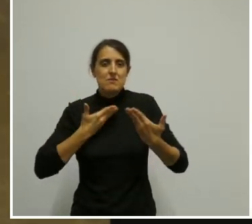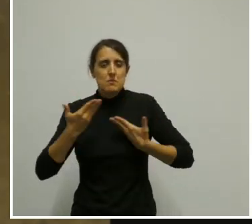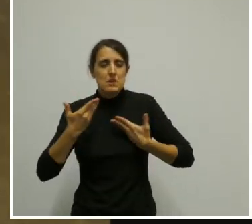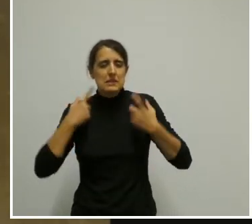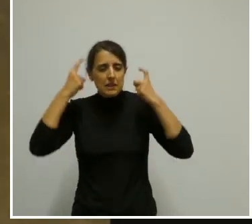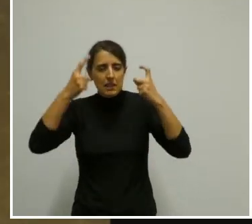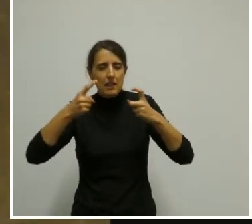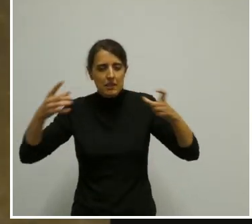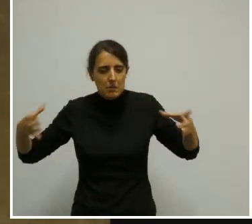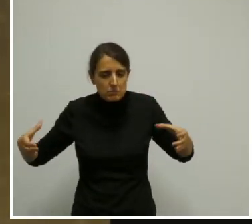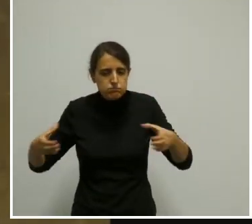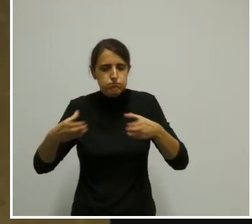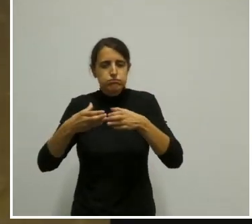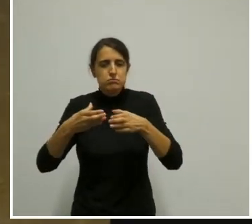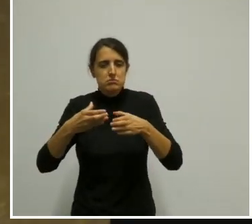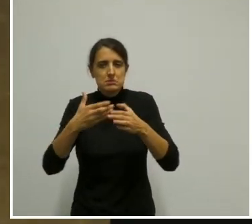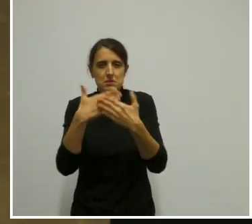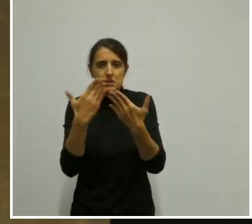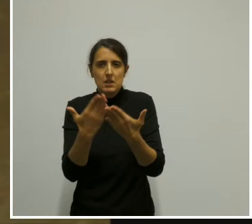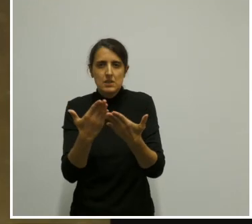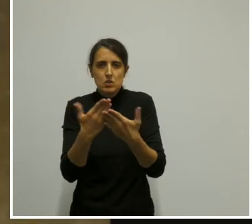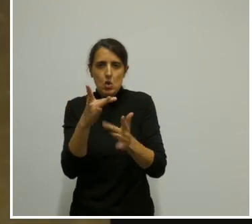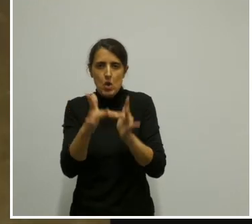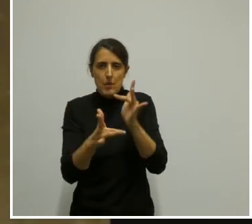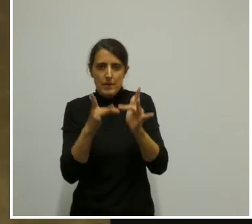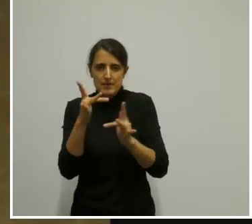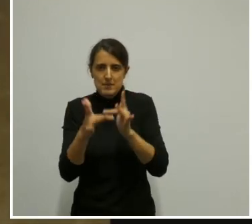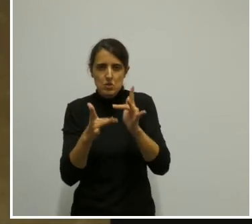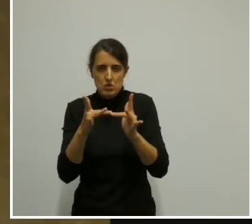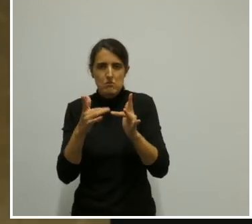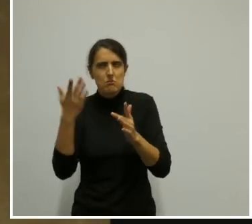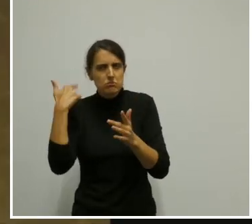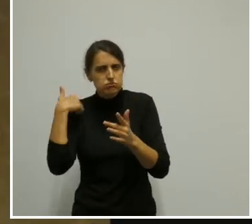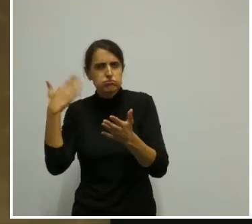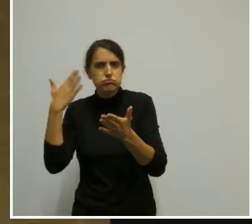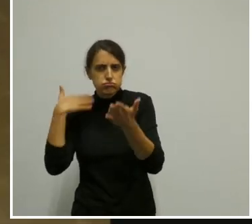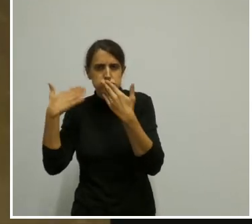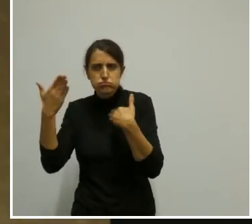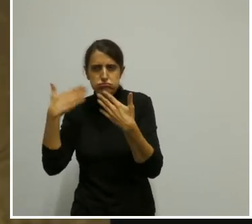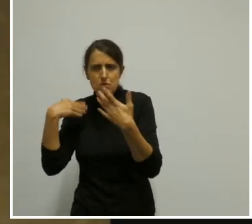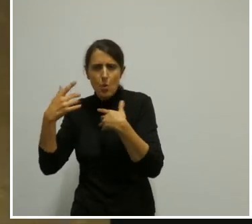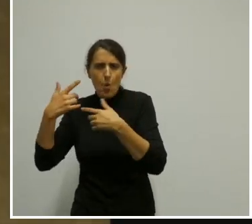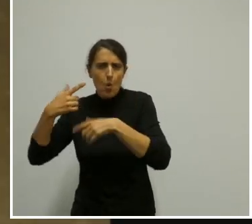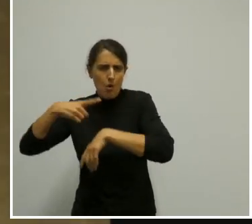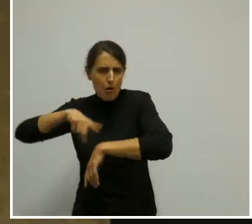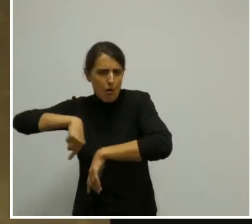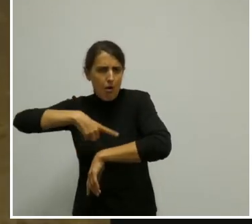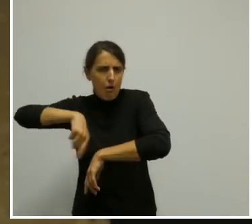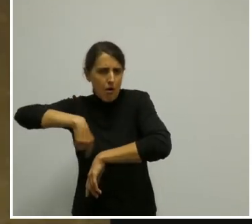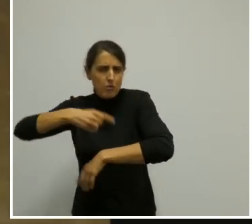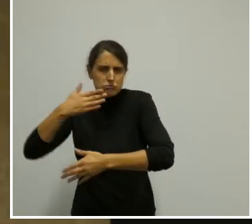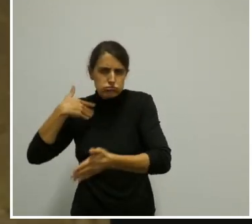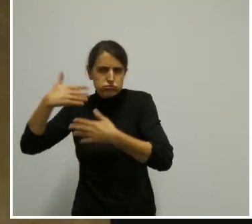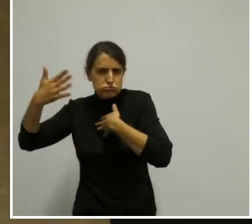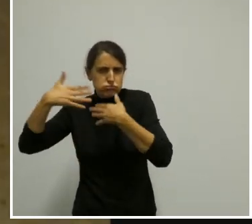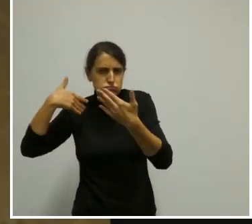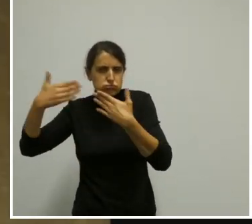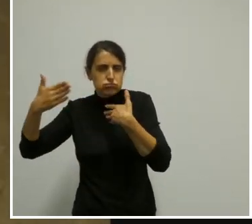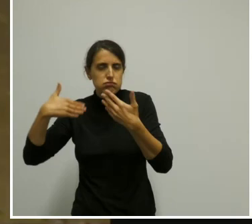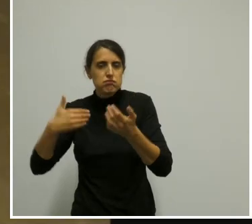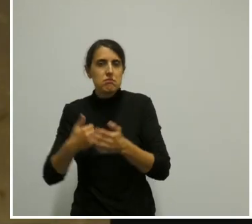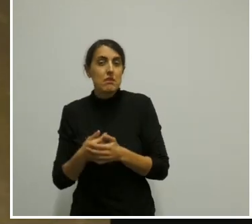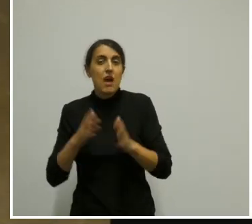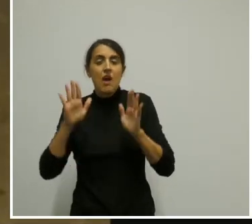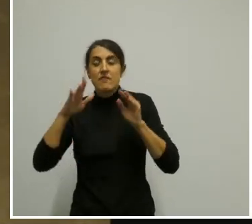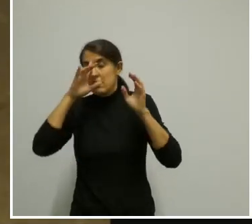bressol i portar a terme aquest... Bueno, van tenir una conversa bastant llarga. Bueno, no van arribar